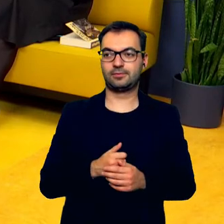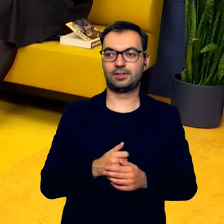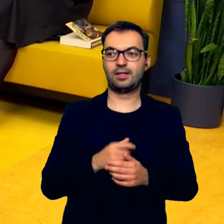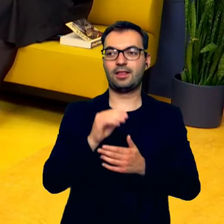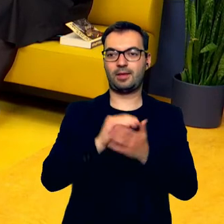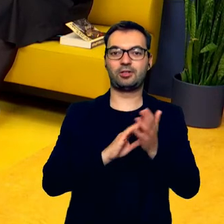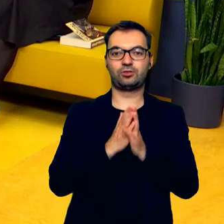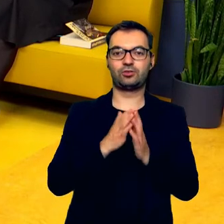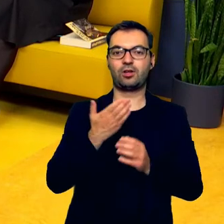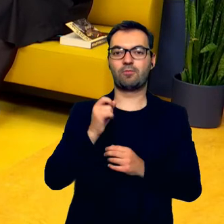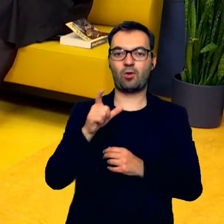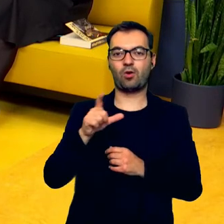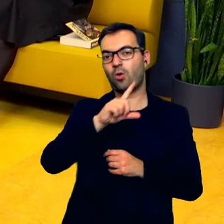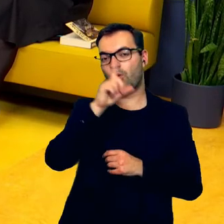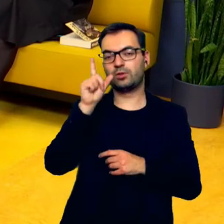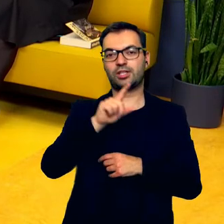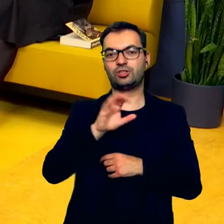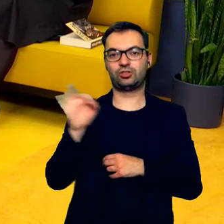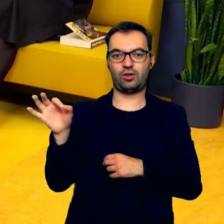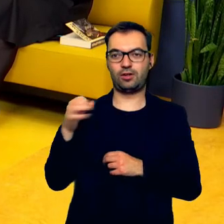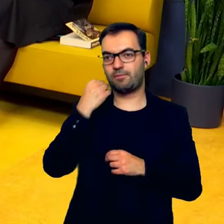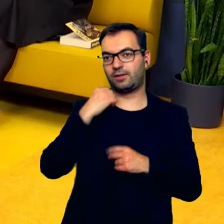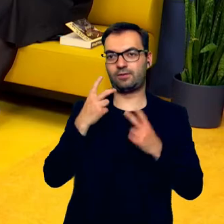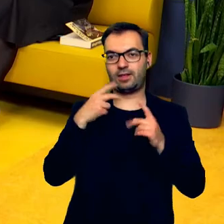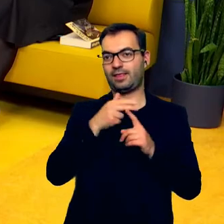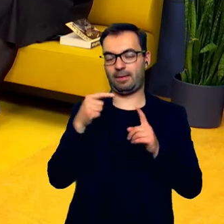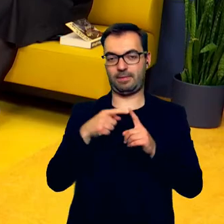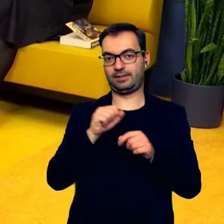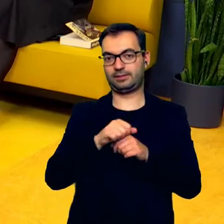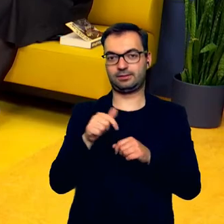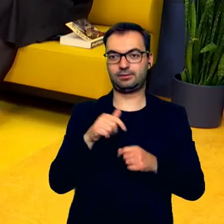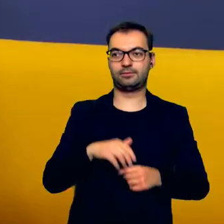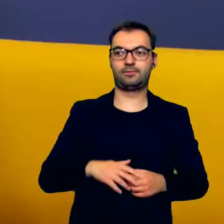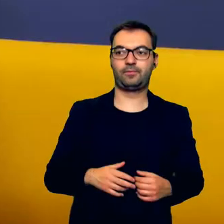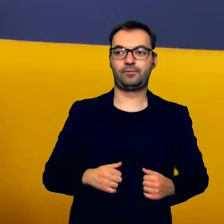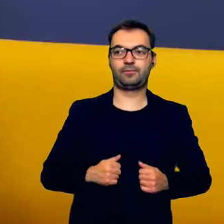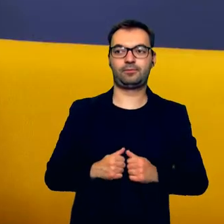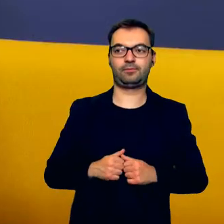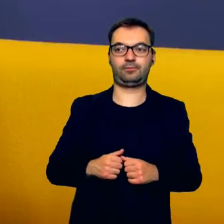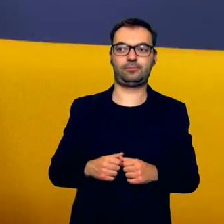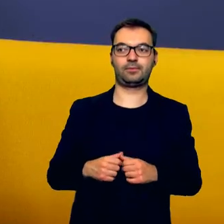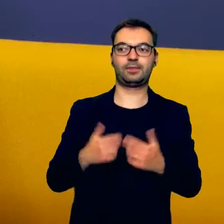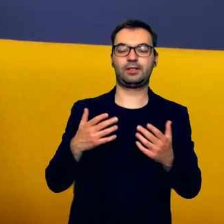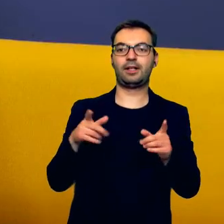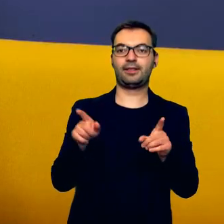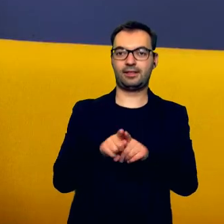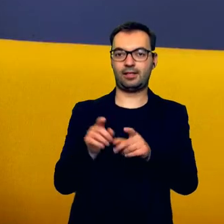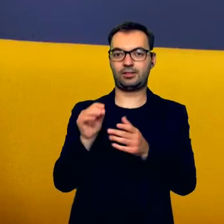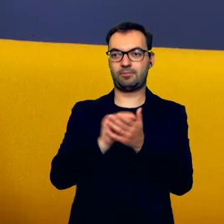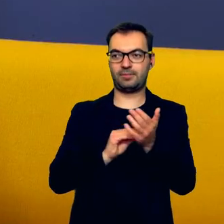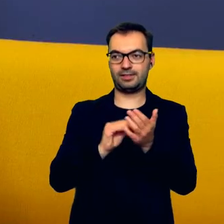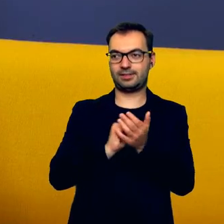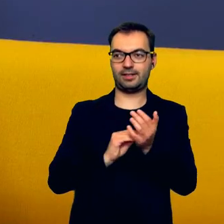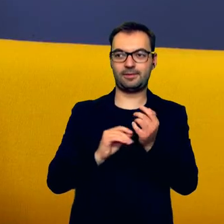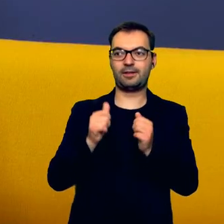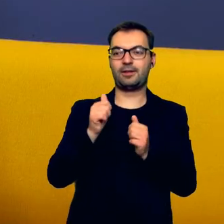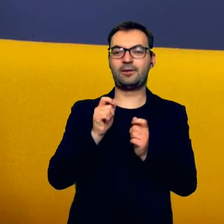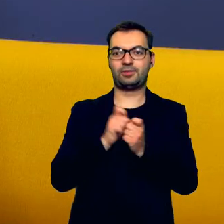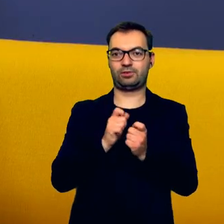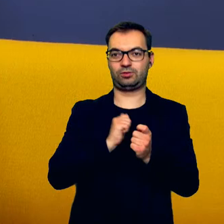że napisałem książkę Mok ludzkie zoo na ten temat. To jest bardzo ważny motyw tych ludzi. Otóż też to pisałem trochę wbrew